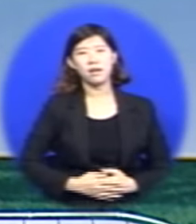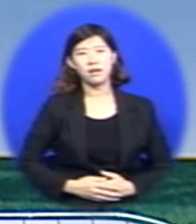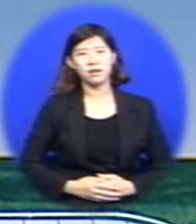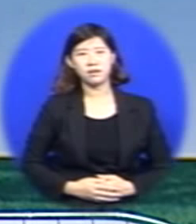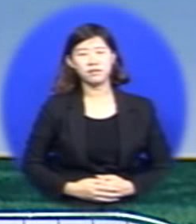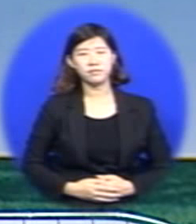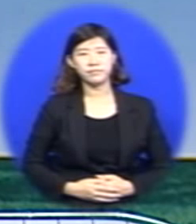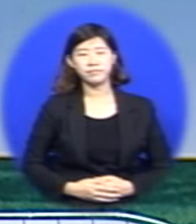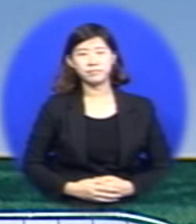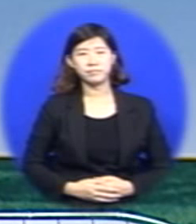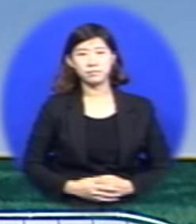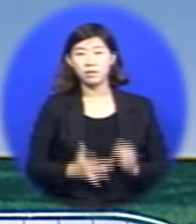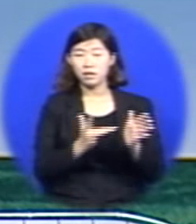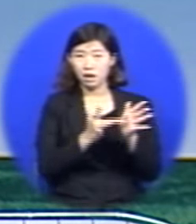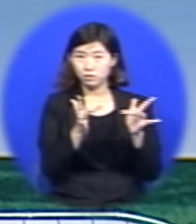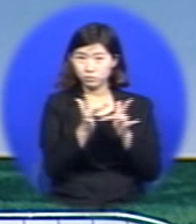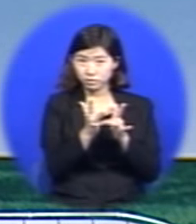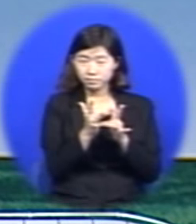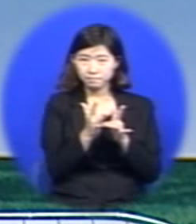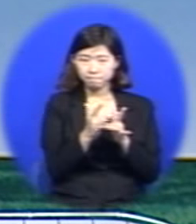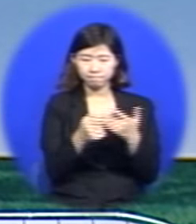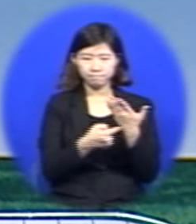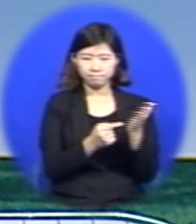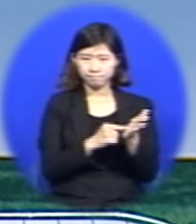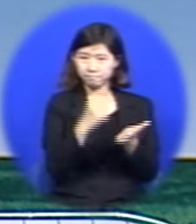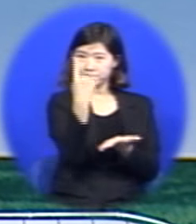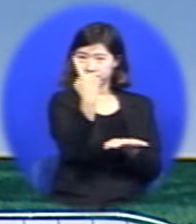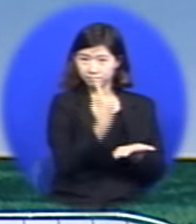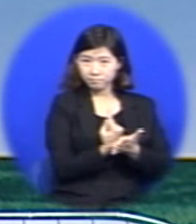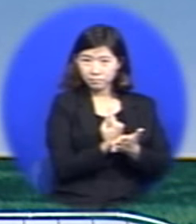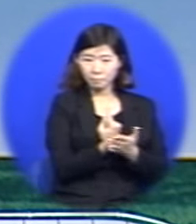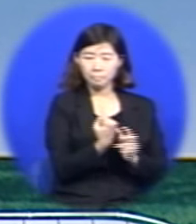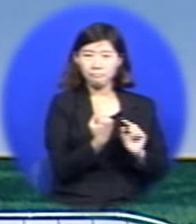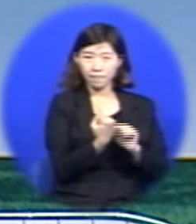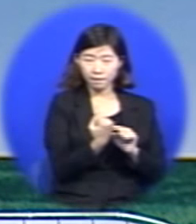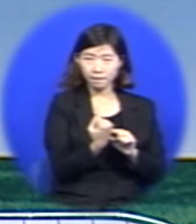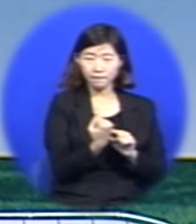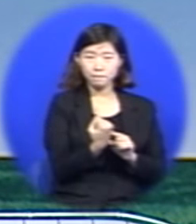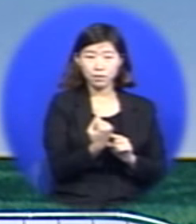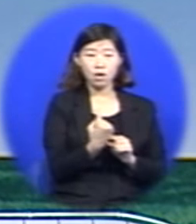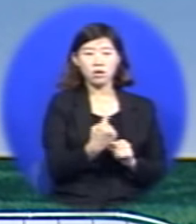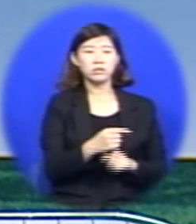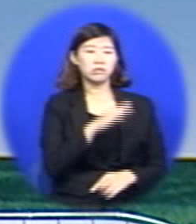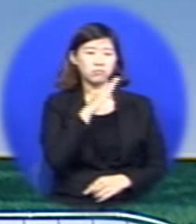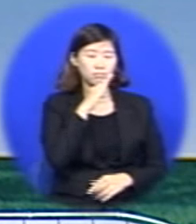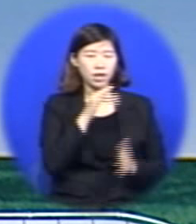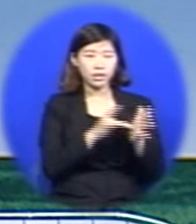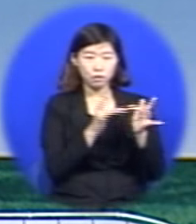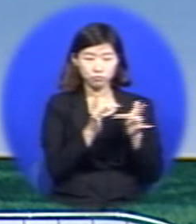예수님을 정말 마음에 영접하고 그 예수님이 왕이 된 사람만 그렇게 할 수 있어요.